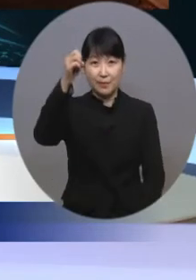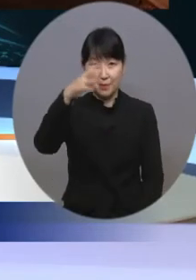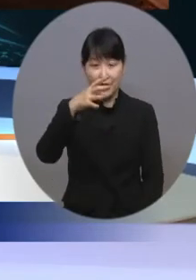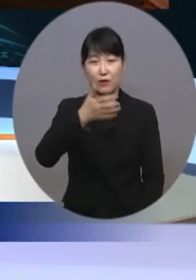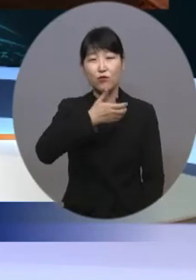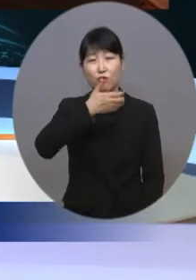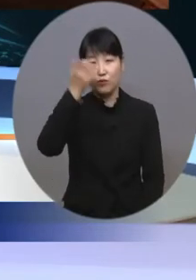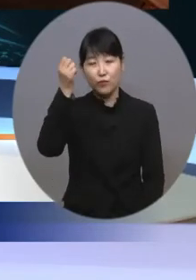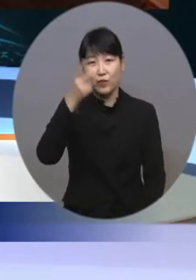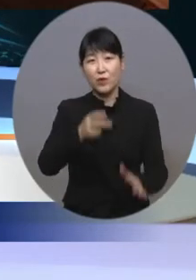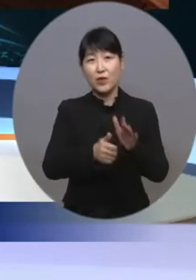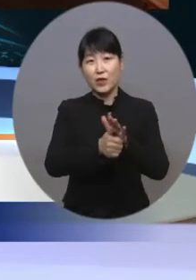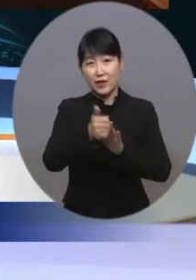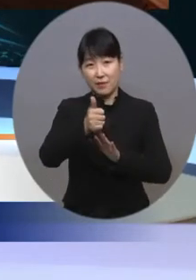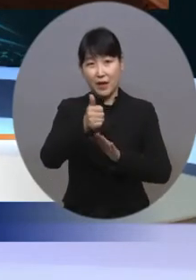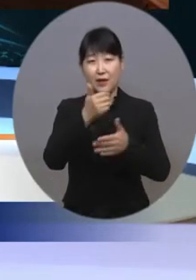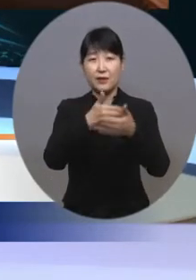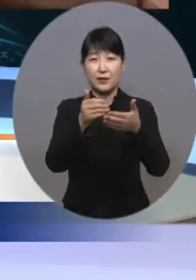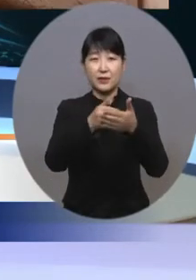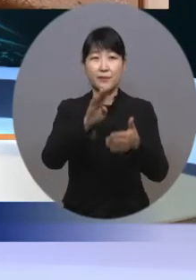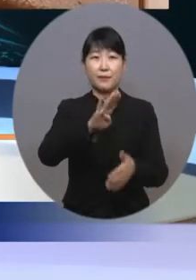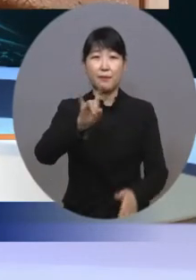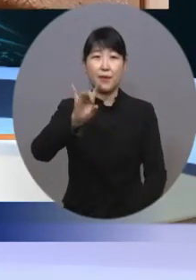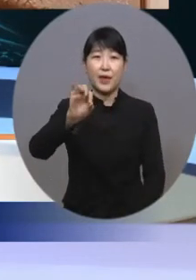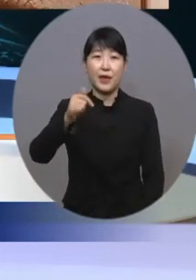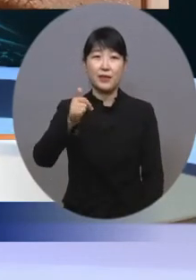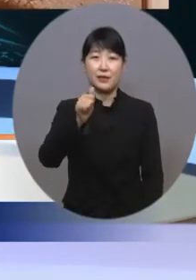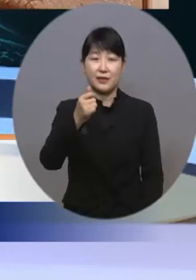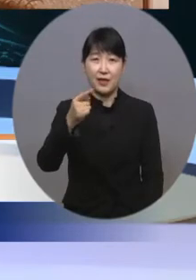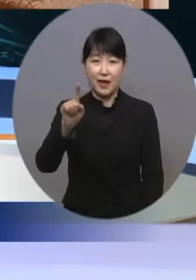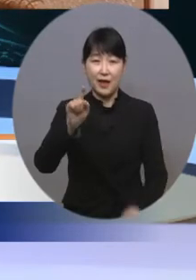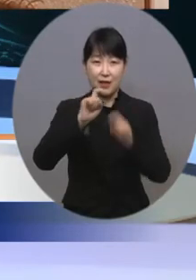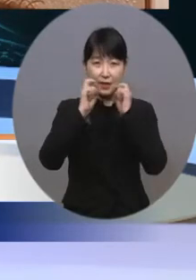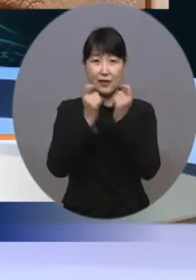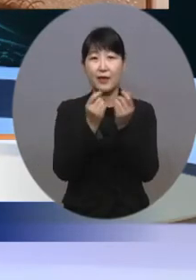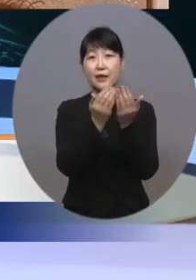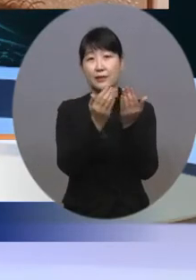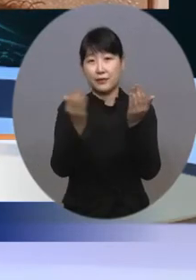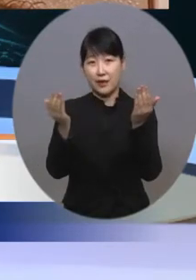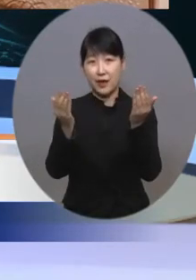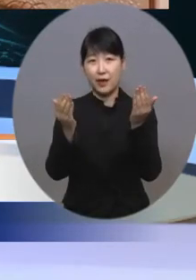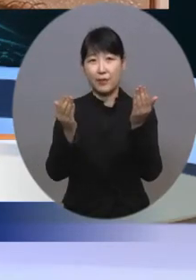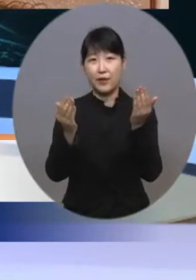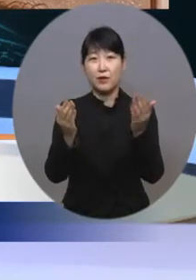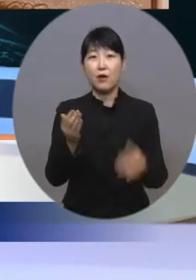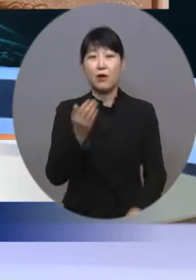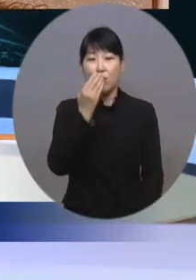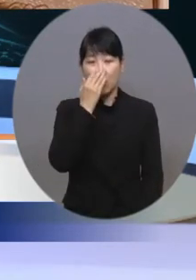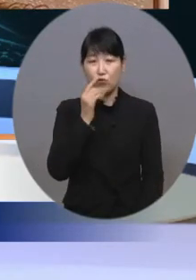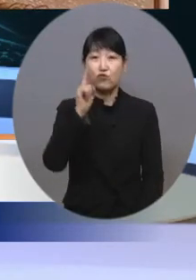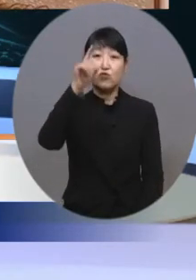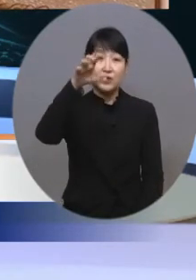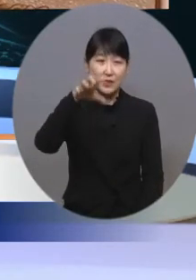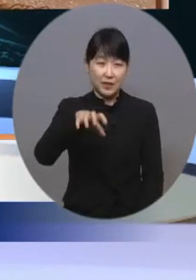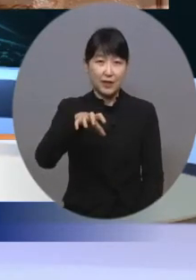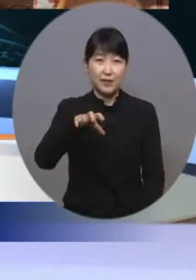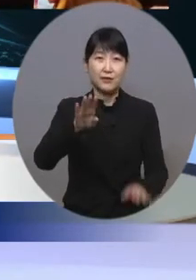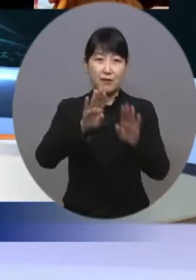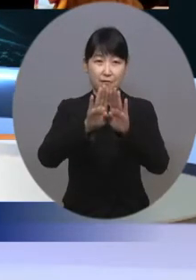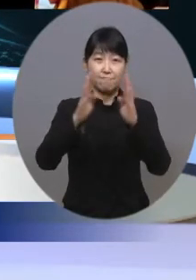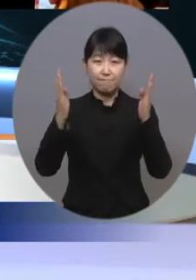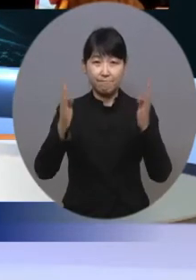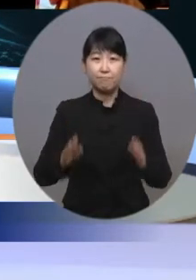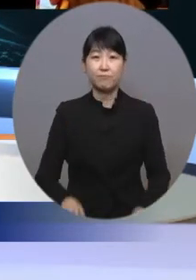희망을 작품에 담은 서영화가 배은하 작가의 개인전이 전남 순천에서 열리고 있습니다. 가방이라는 사물을